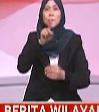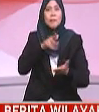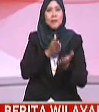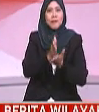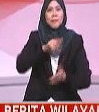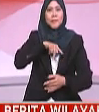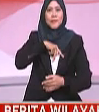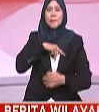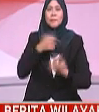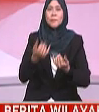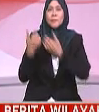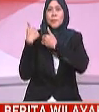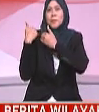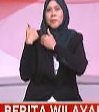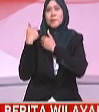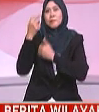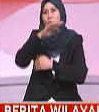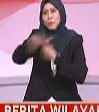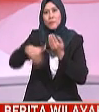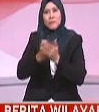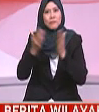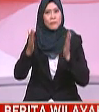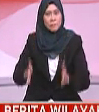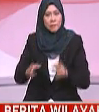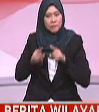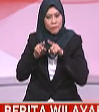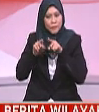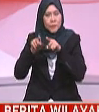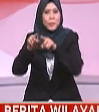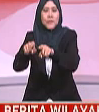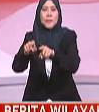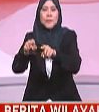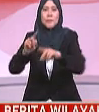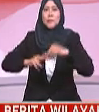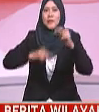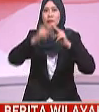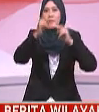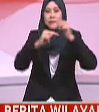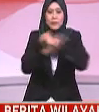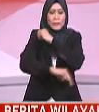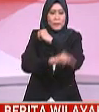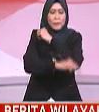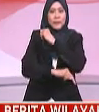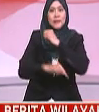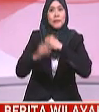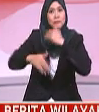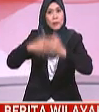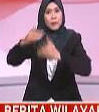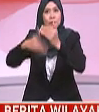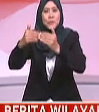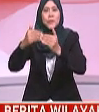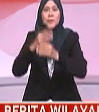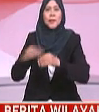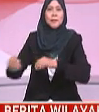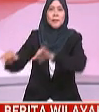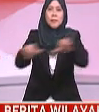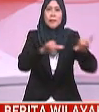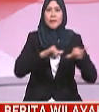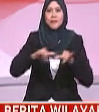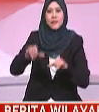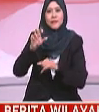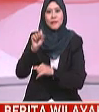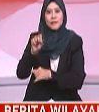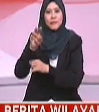bersama pertanggungjawapan memastikan semua pihak bergerak seiring membina negeri lebih maju dan berjaya sekaligus selaras hala tuju